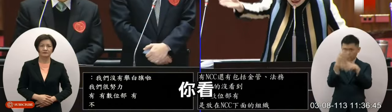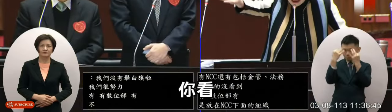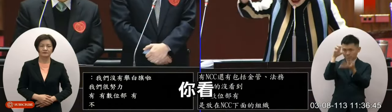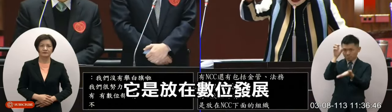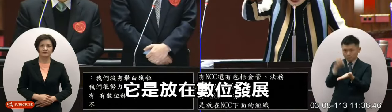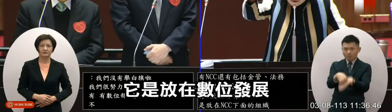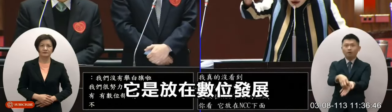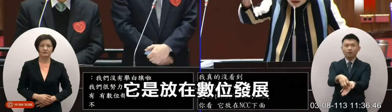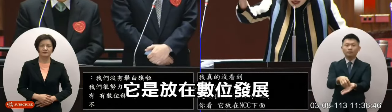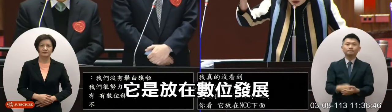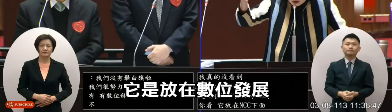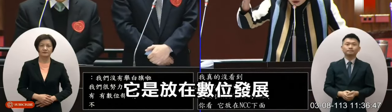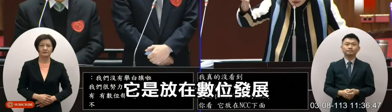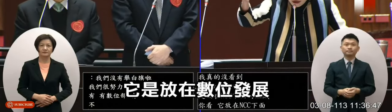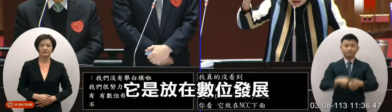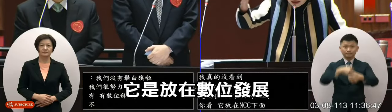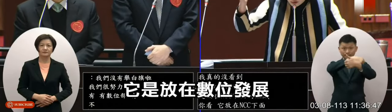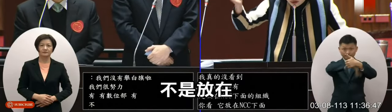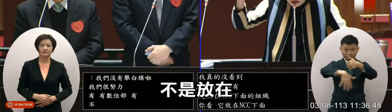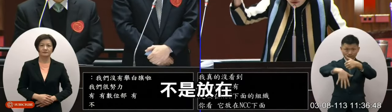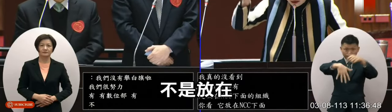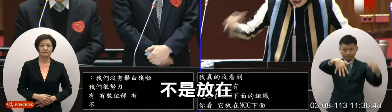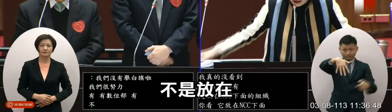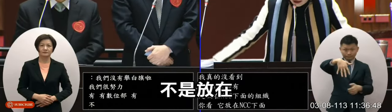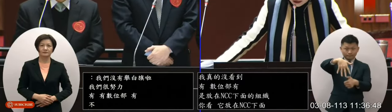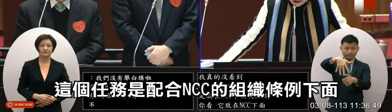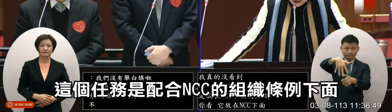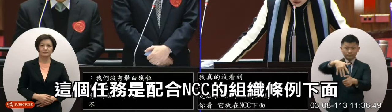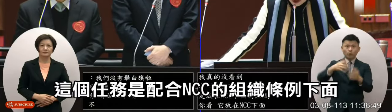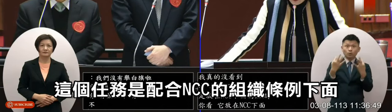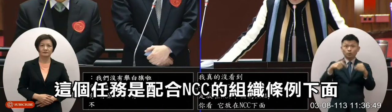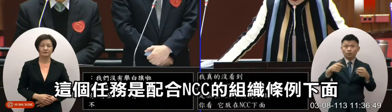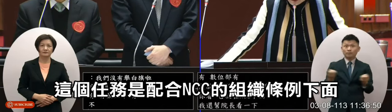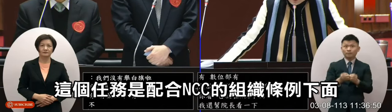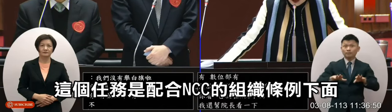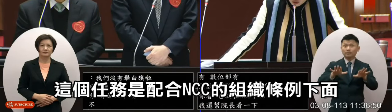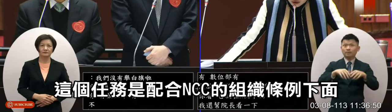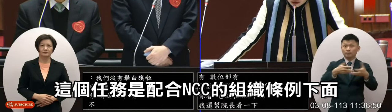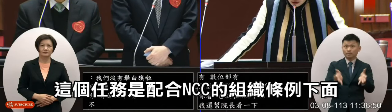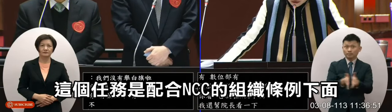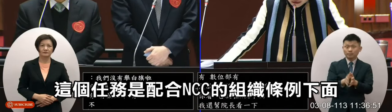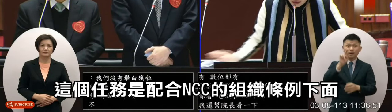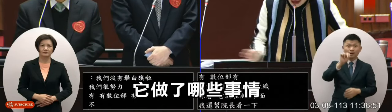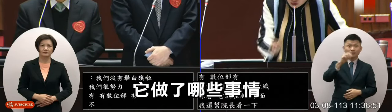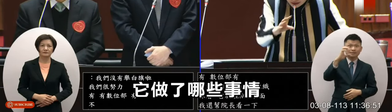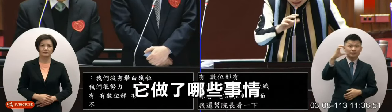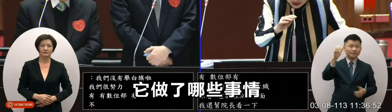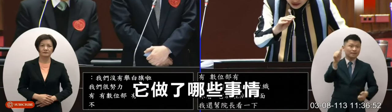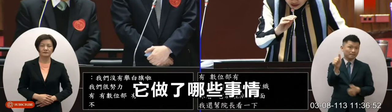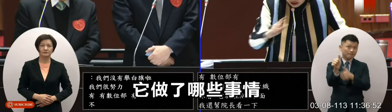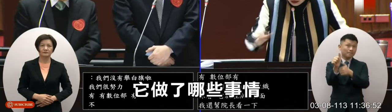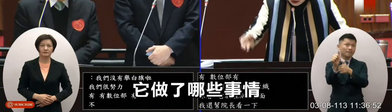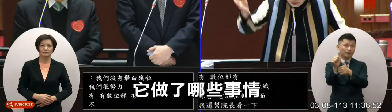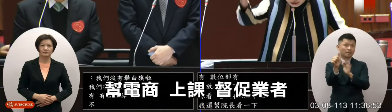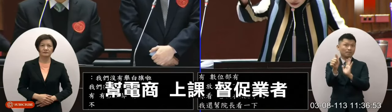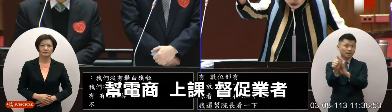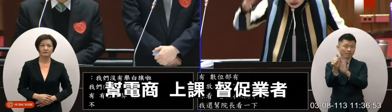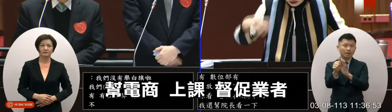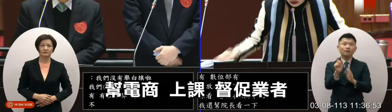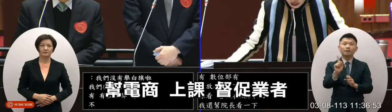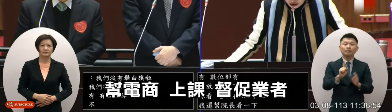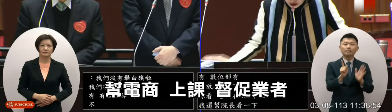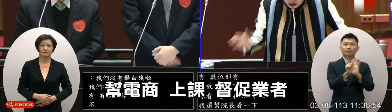你看，它是放在数位发展，不是放在这个任务是配合 NCC 的组织条例下面，它做了哪些事情？帮